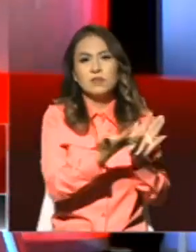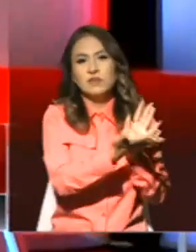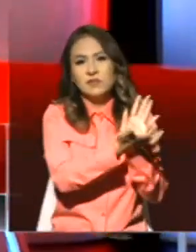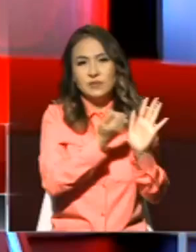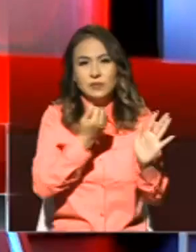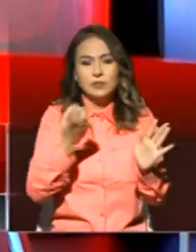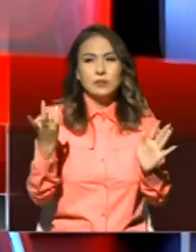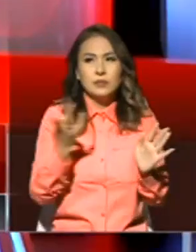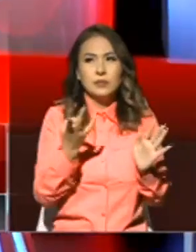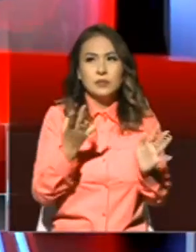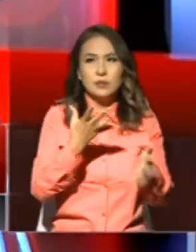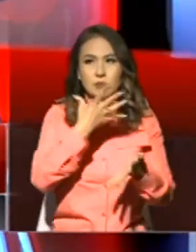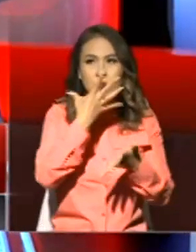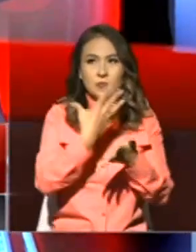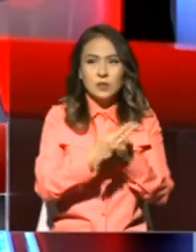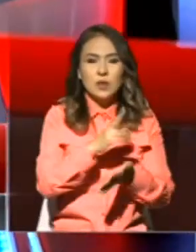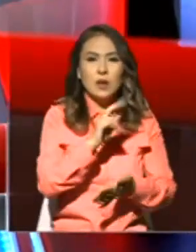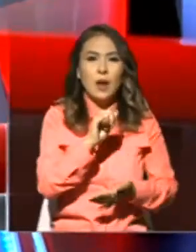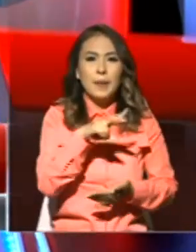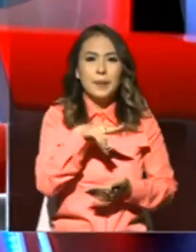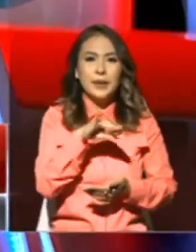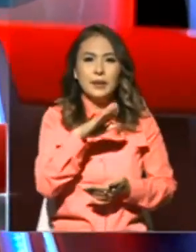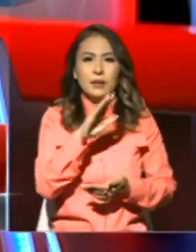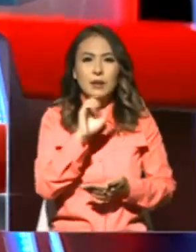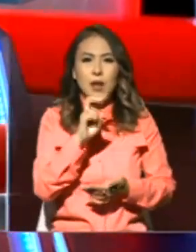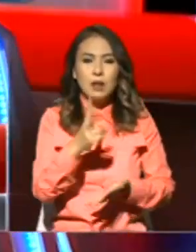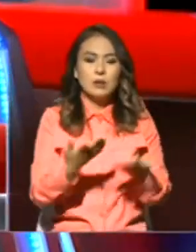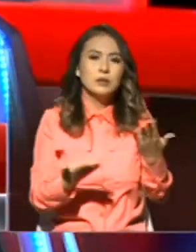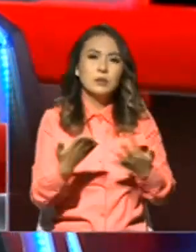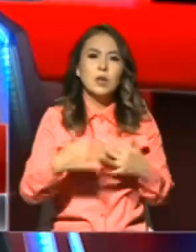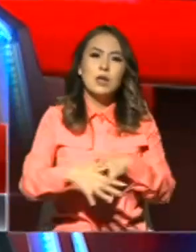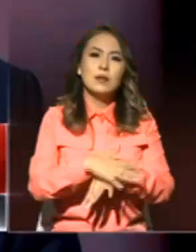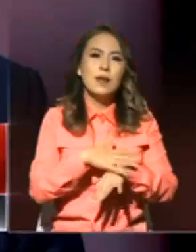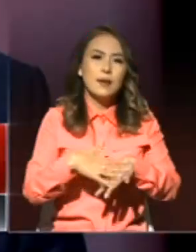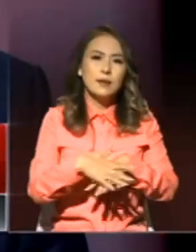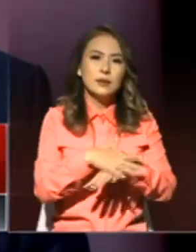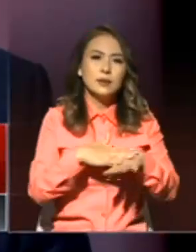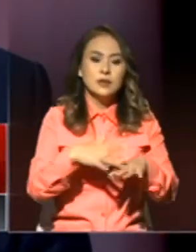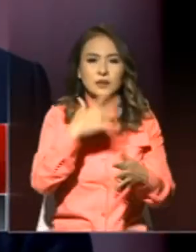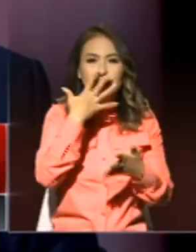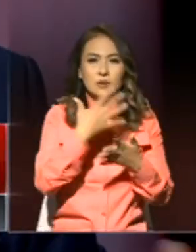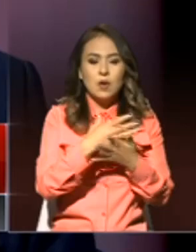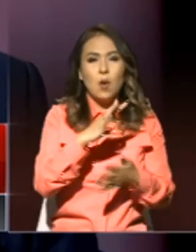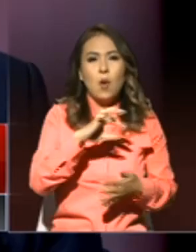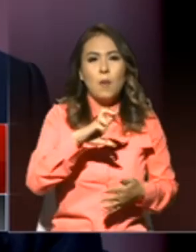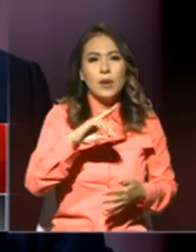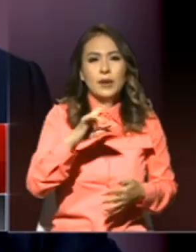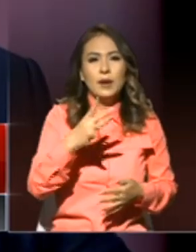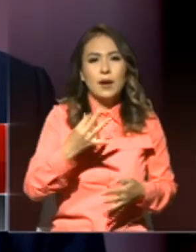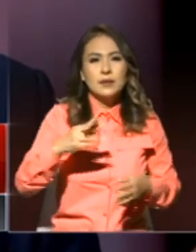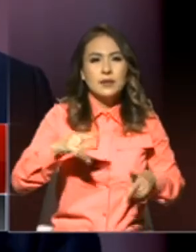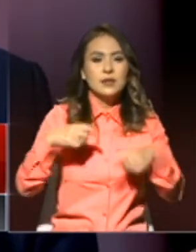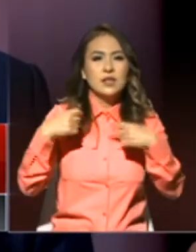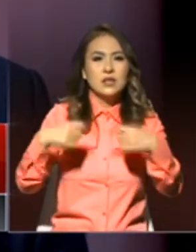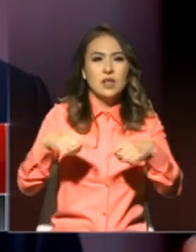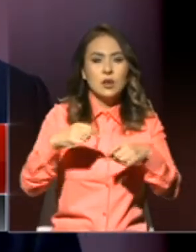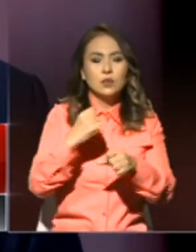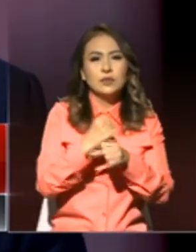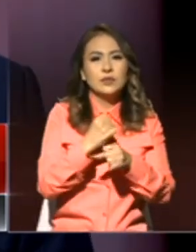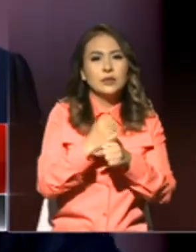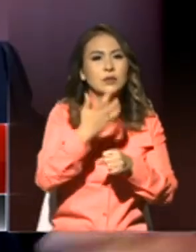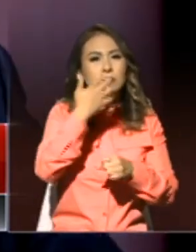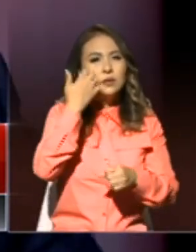Ол яғни өз капиталы есебінен болмаса нарықтан жаңағы өзінің облигацияларын сату арқылы басқа да